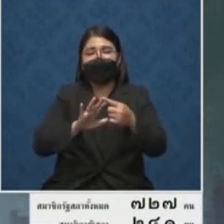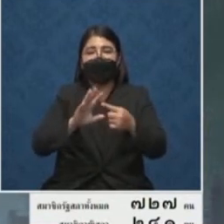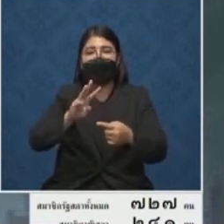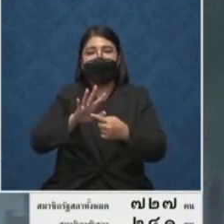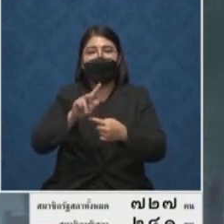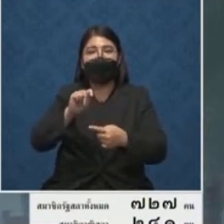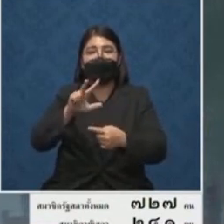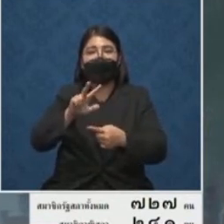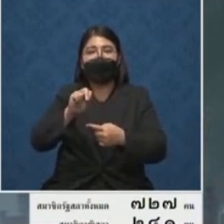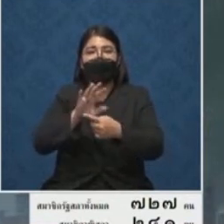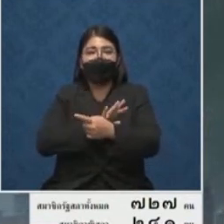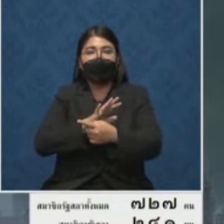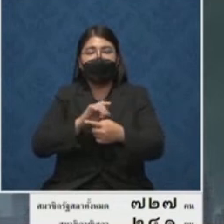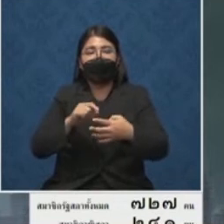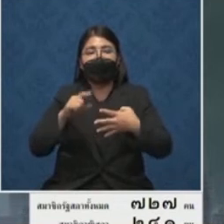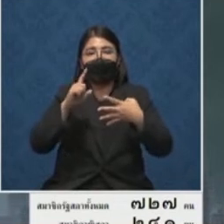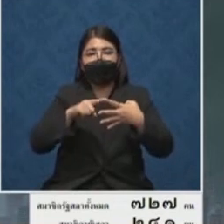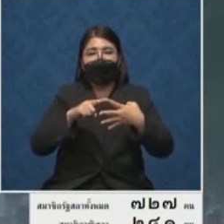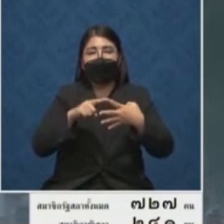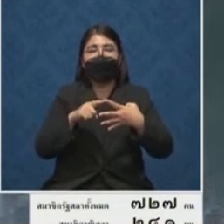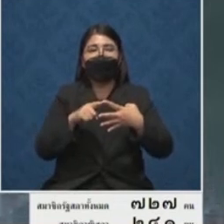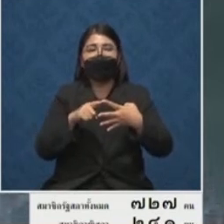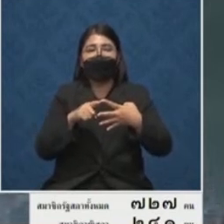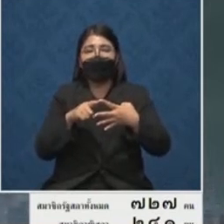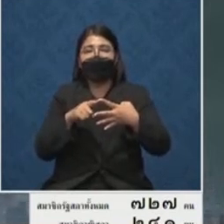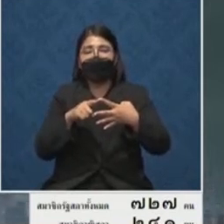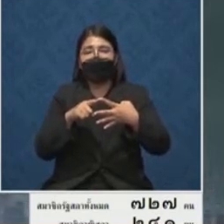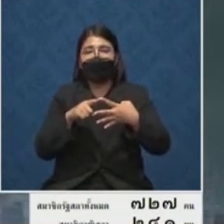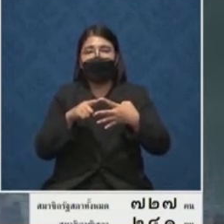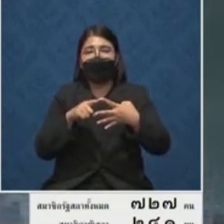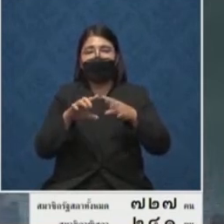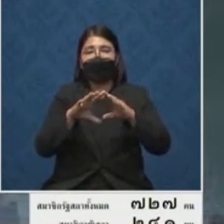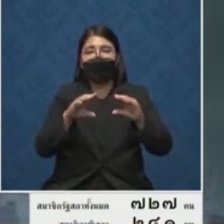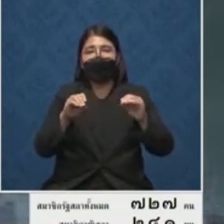654พลตำรวจเอกสุวัฒแจ้งยอดสุข